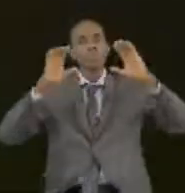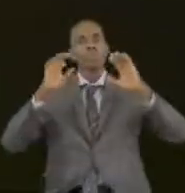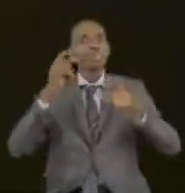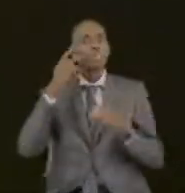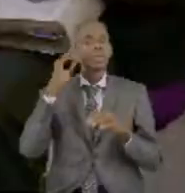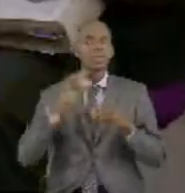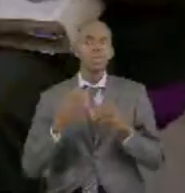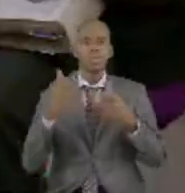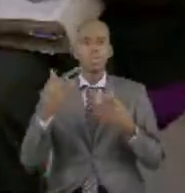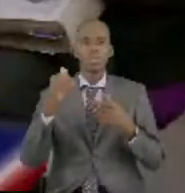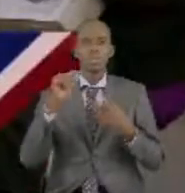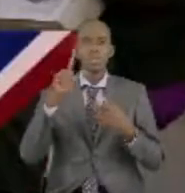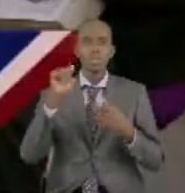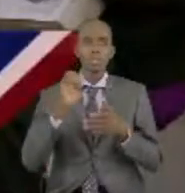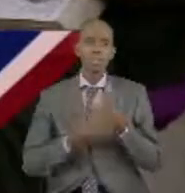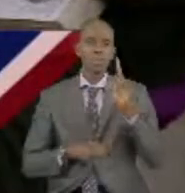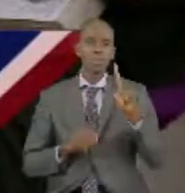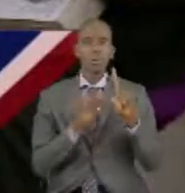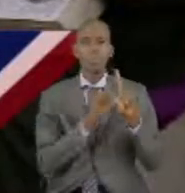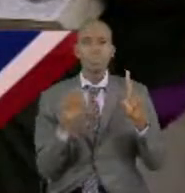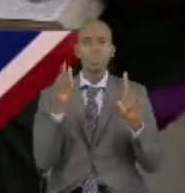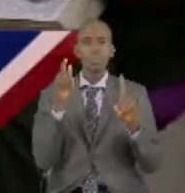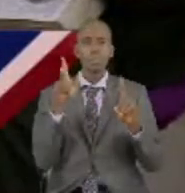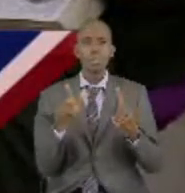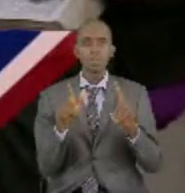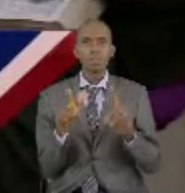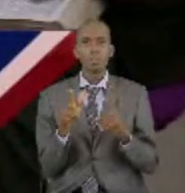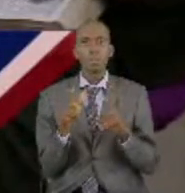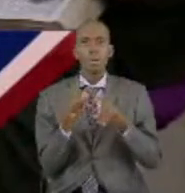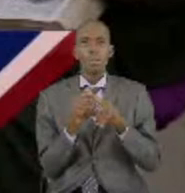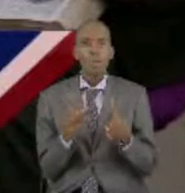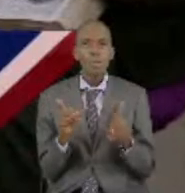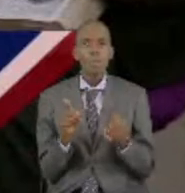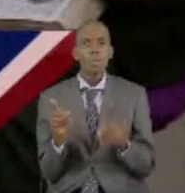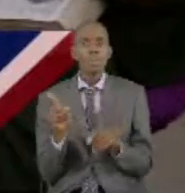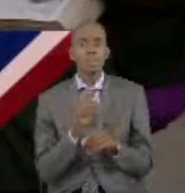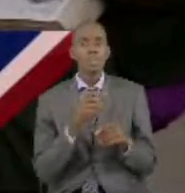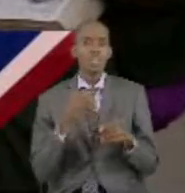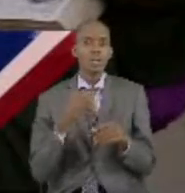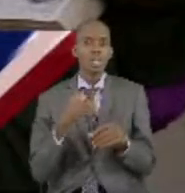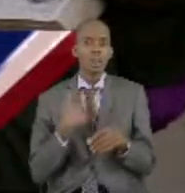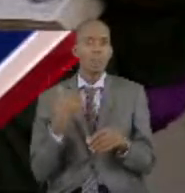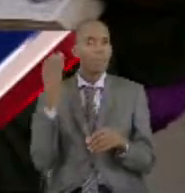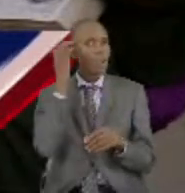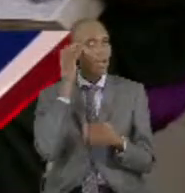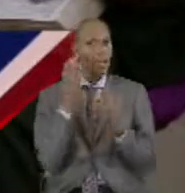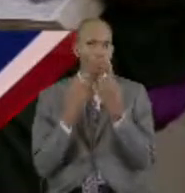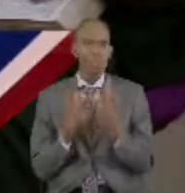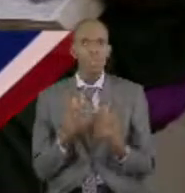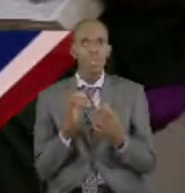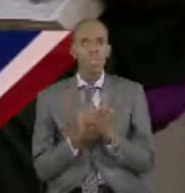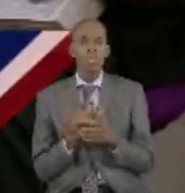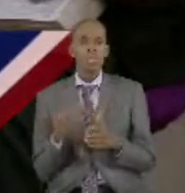galates en chapitres inversée 23 gala des chapitres un verset victoires